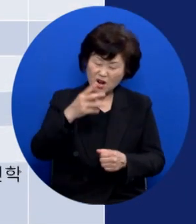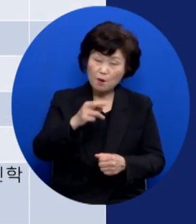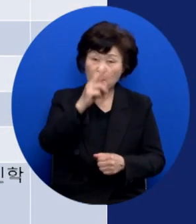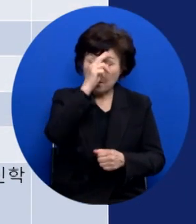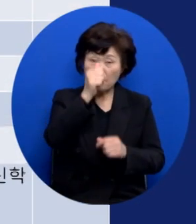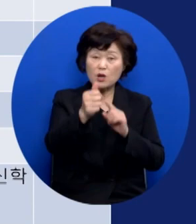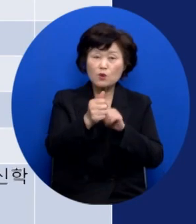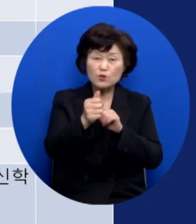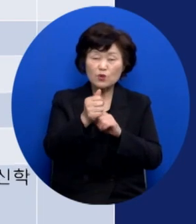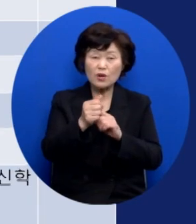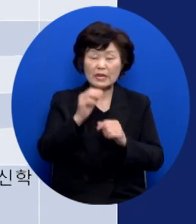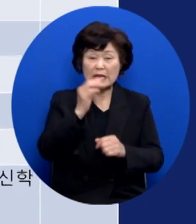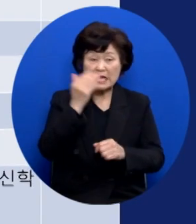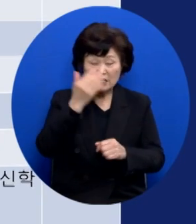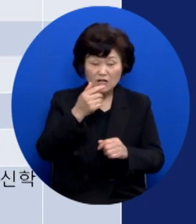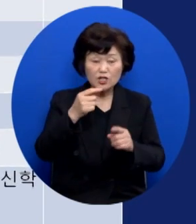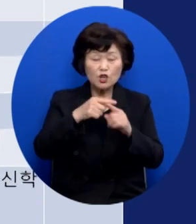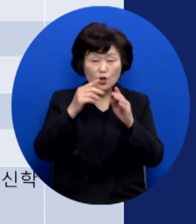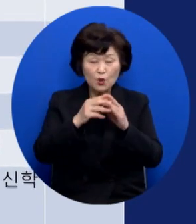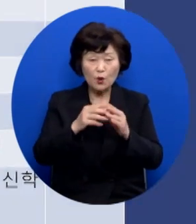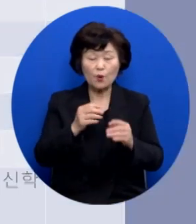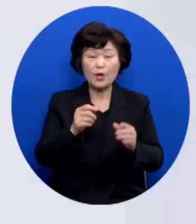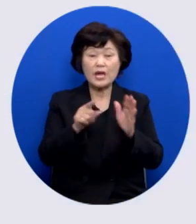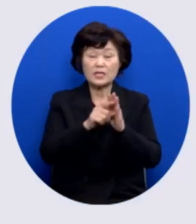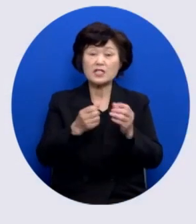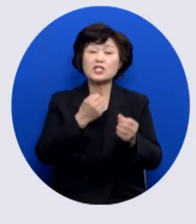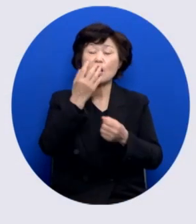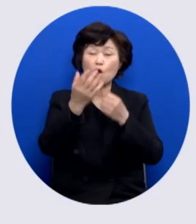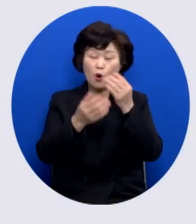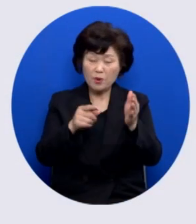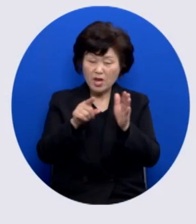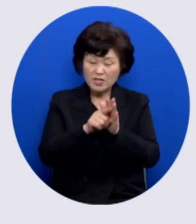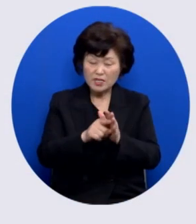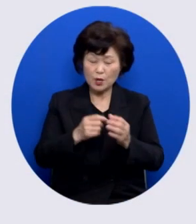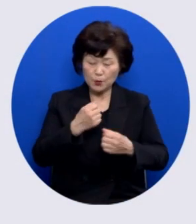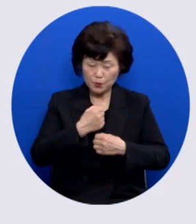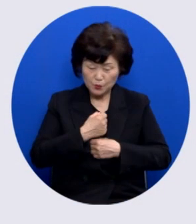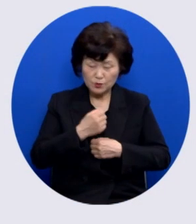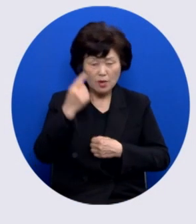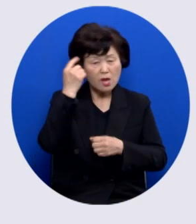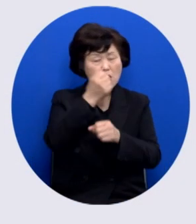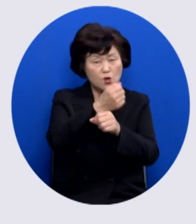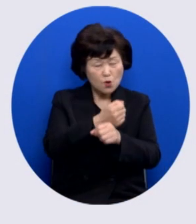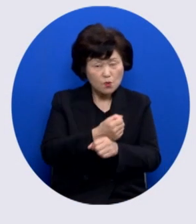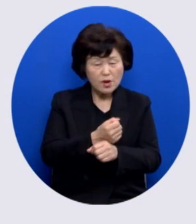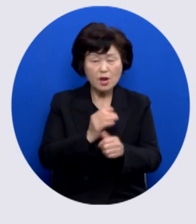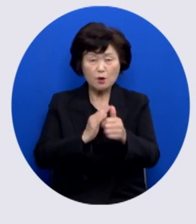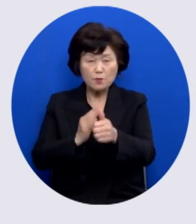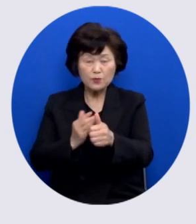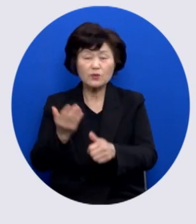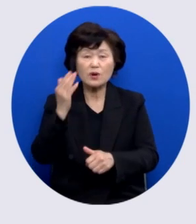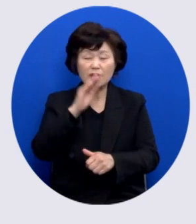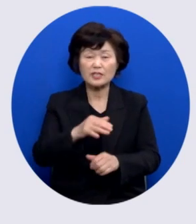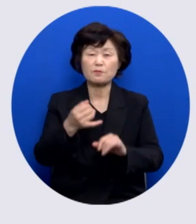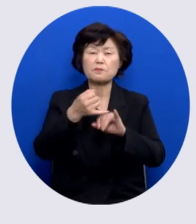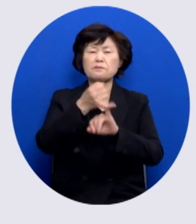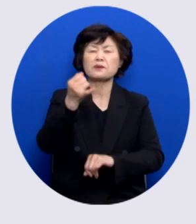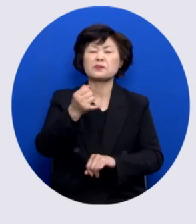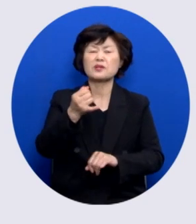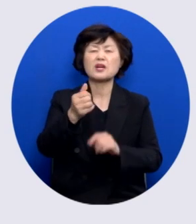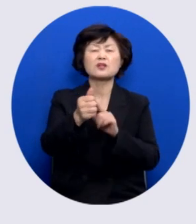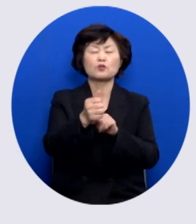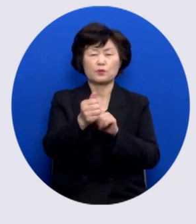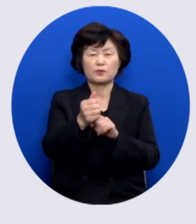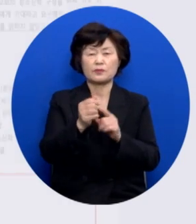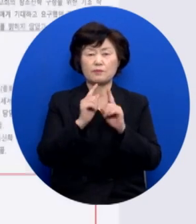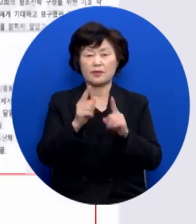교수에게 성결교회의 신앙 고백과 신학을 준수해 연구하고 강의해달라고 요청했지만 약속을 이행하지